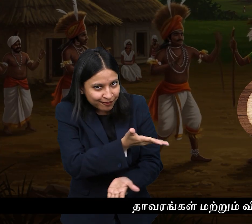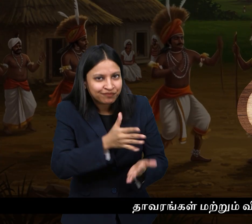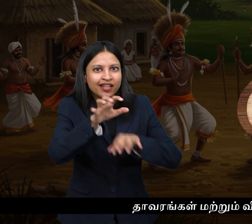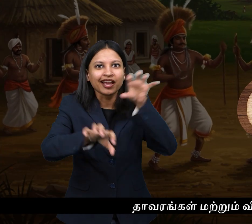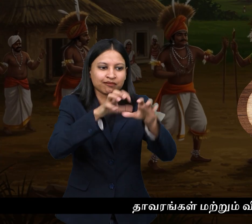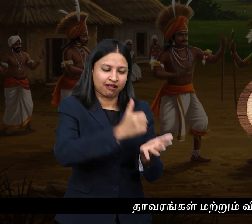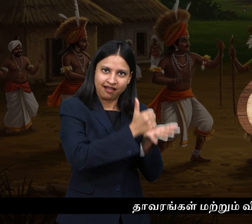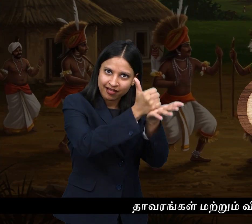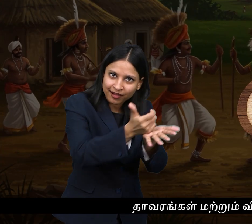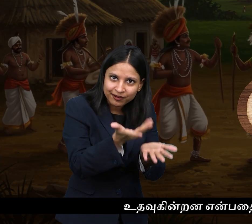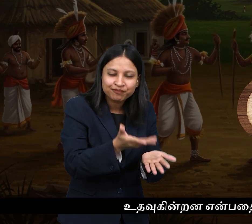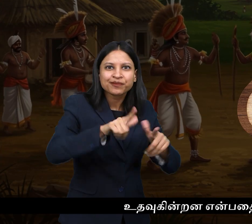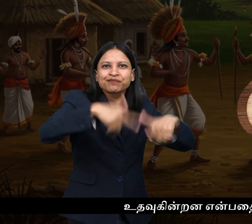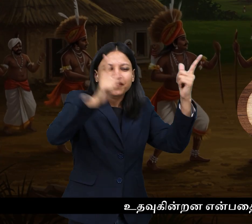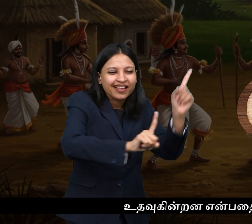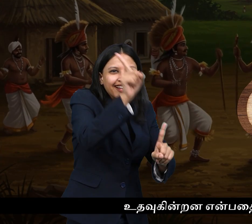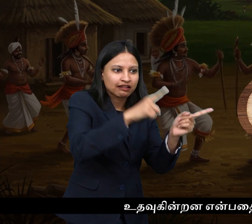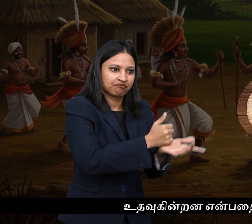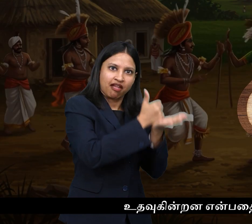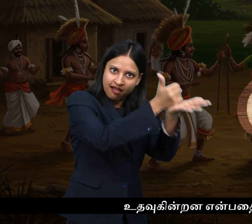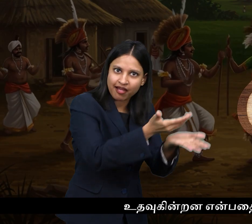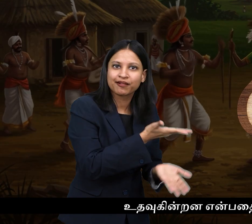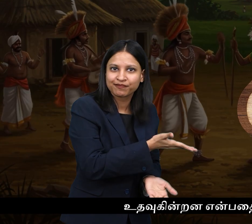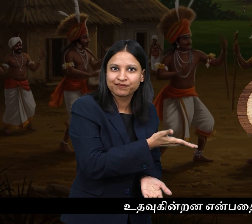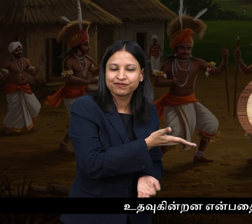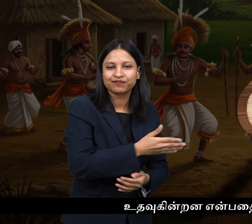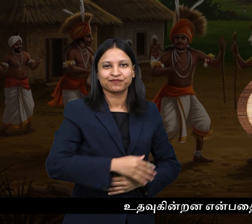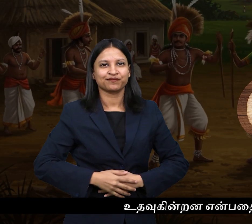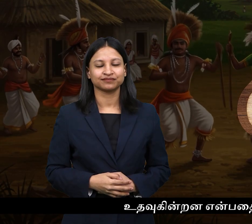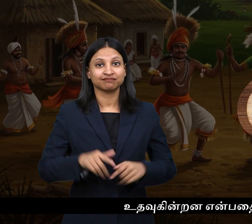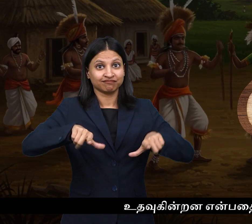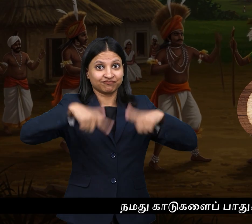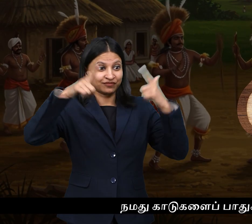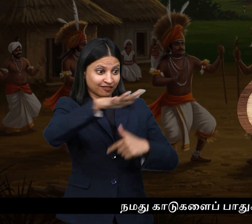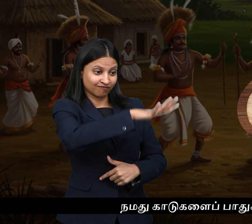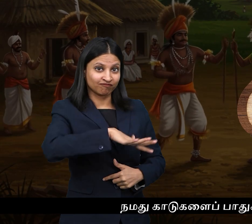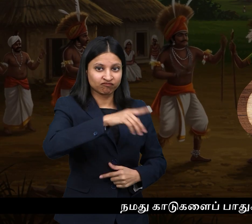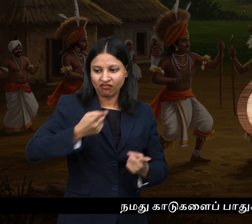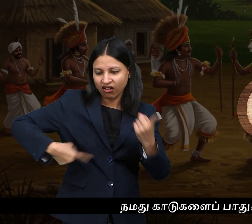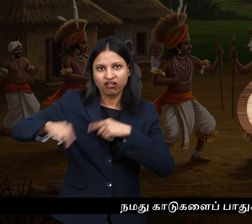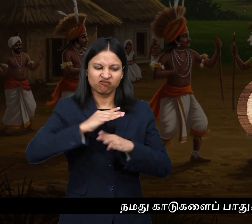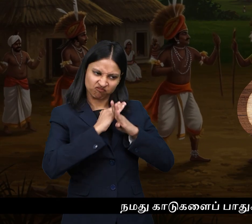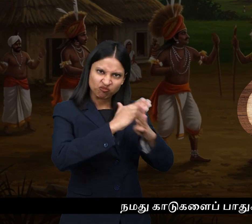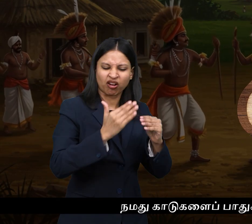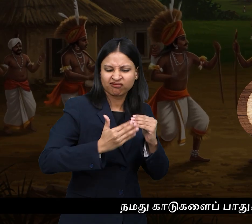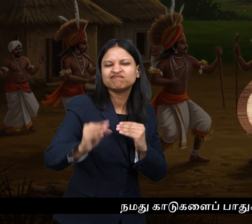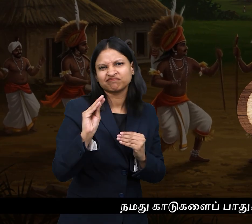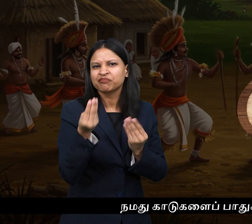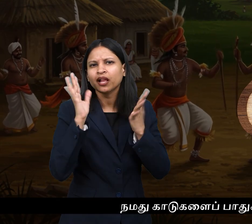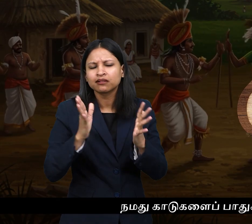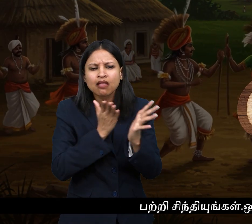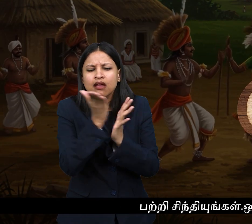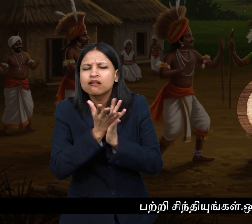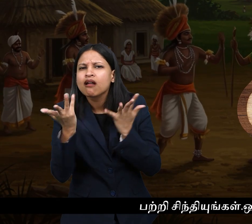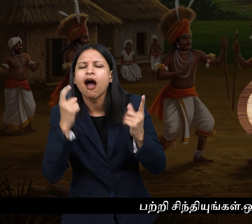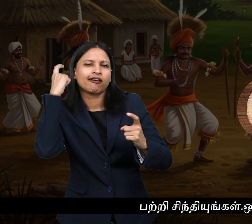மற்றும் விலங்குகளுக்கு எவ்வாறு உதவுகின்றன என்பதையும் புரிந்து கொள்வீர்கள். ஒரு சிறந்த நாளைக்காக நமது